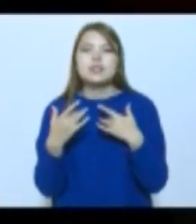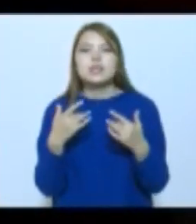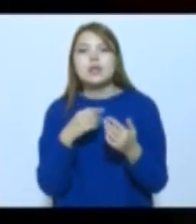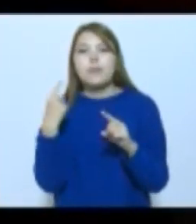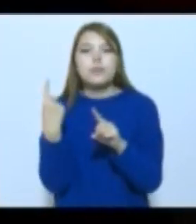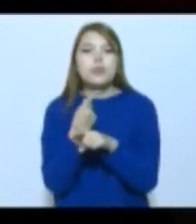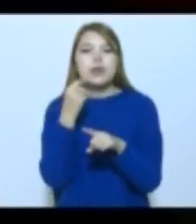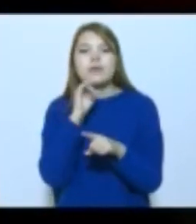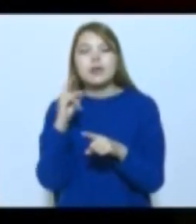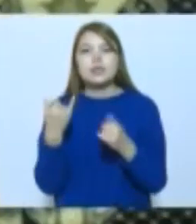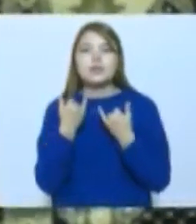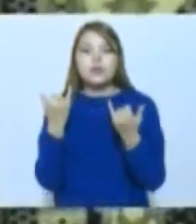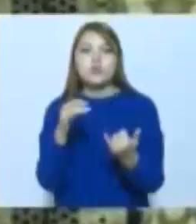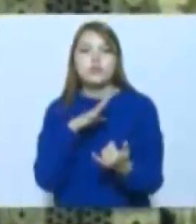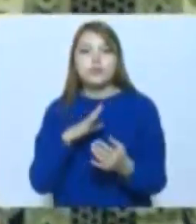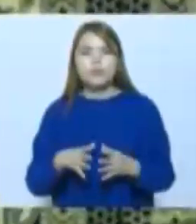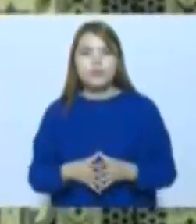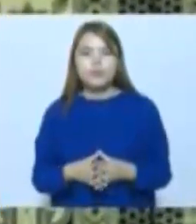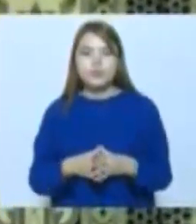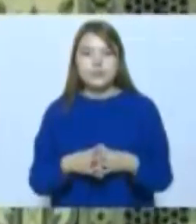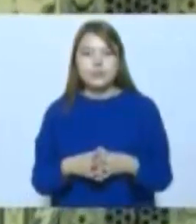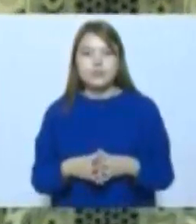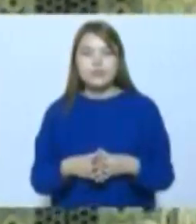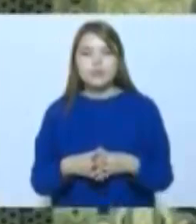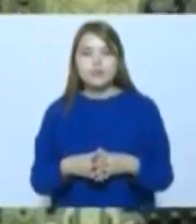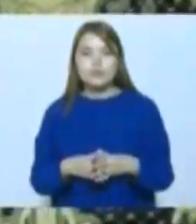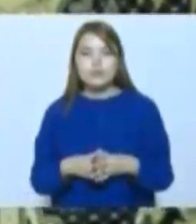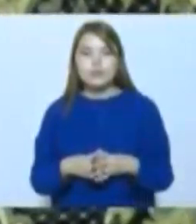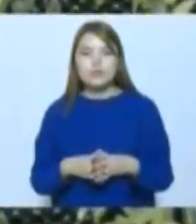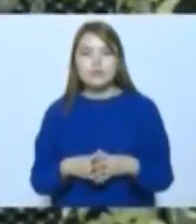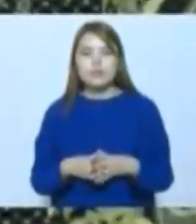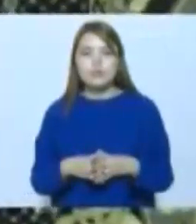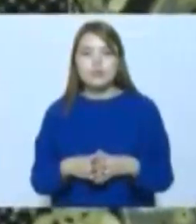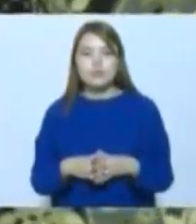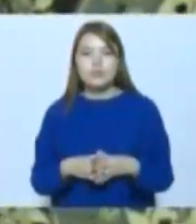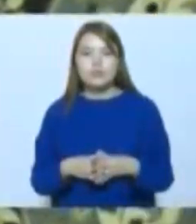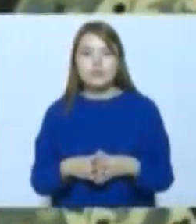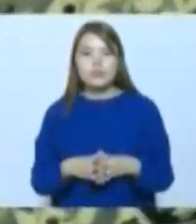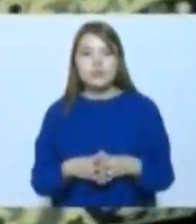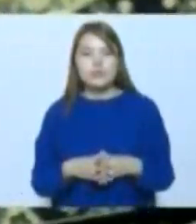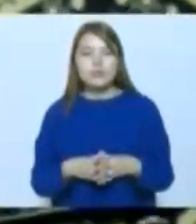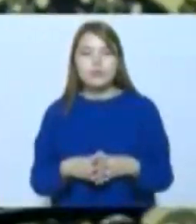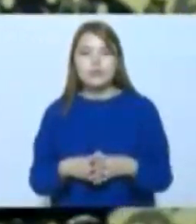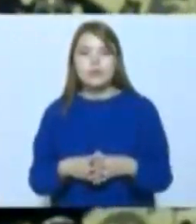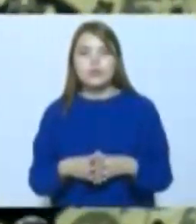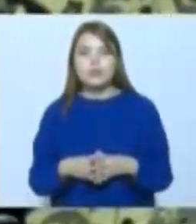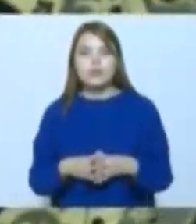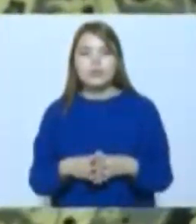алғаш рет көпшілікке ұсынды. Үйірлеп айналып толғанып ашып кетер. Жоқ. Олардың